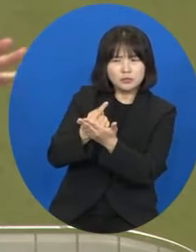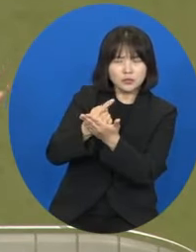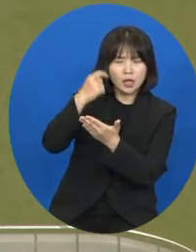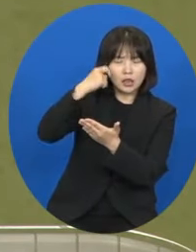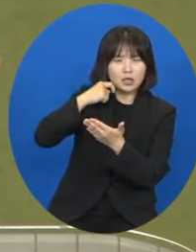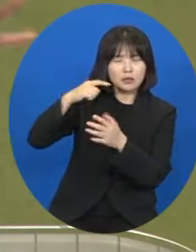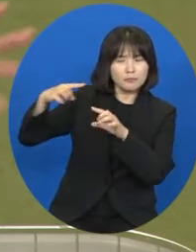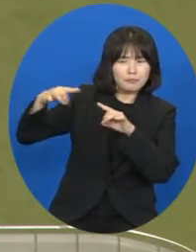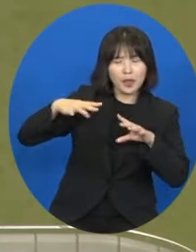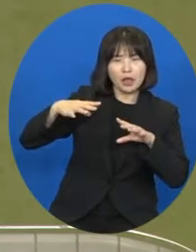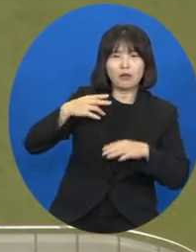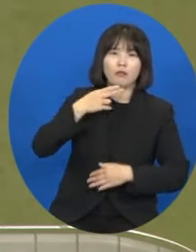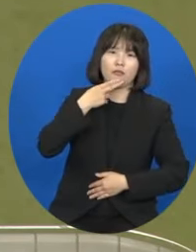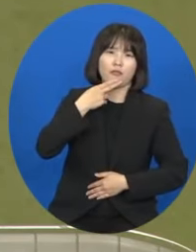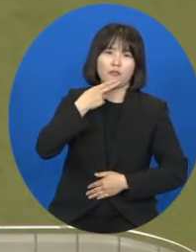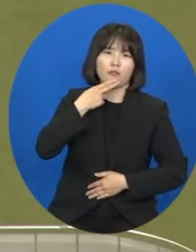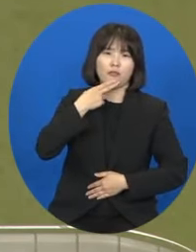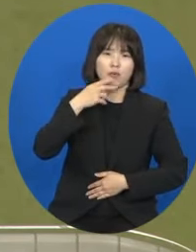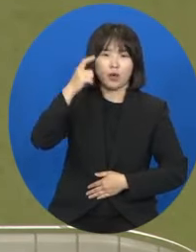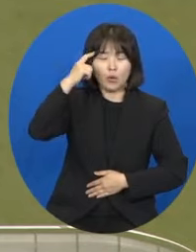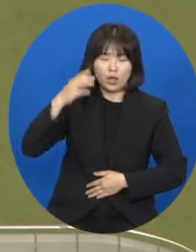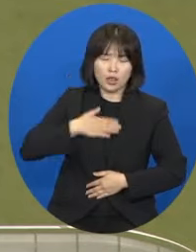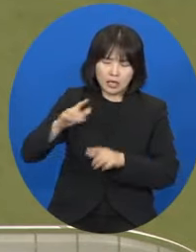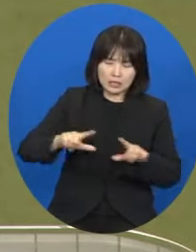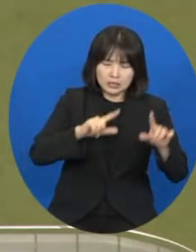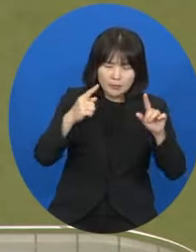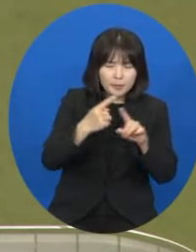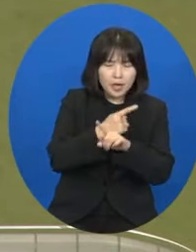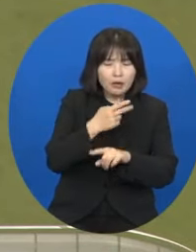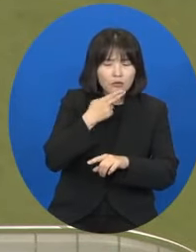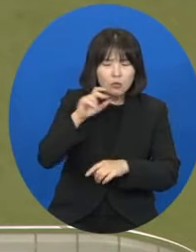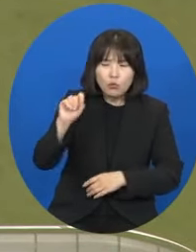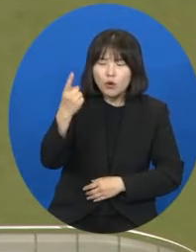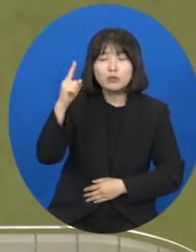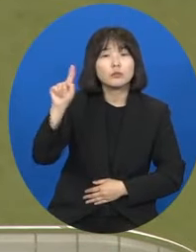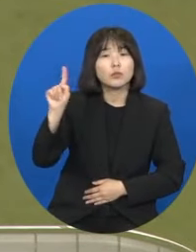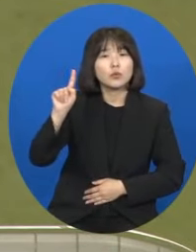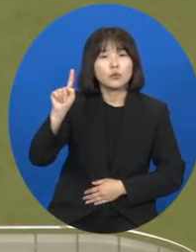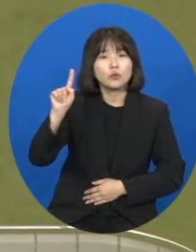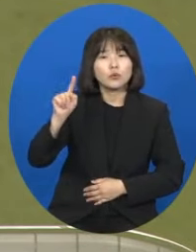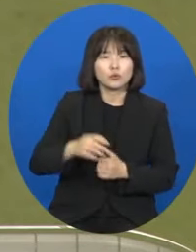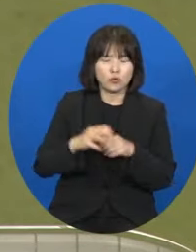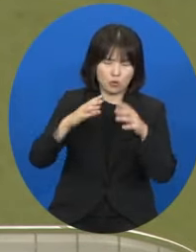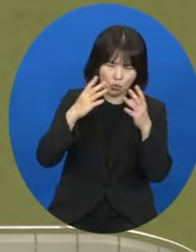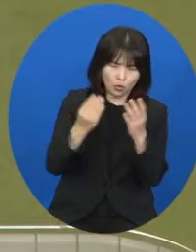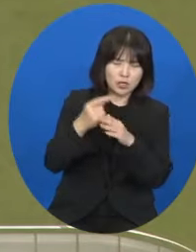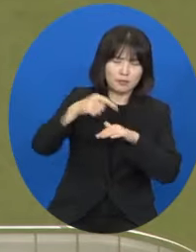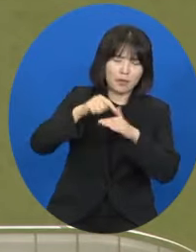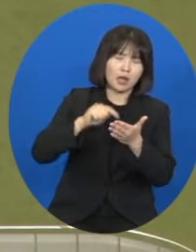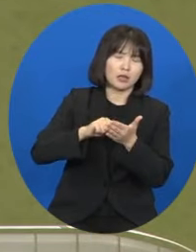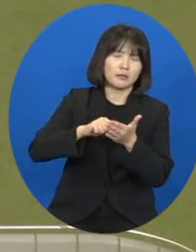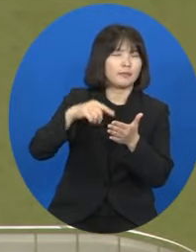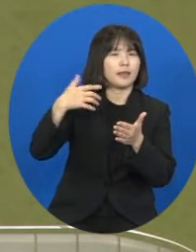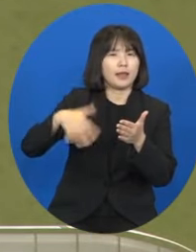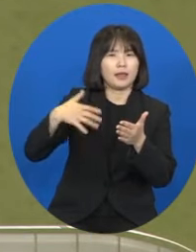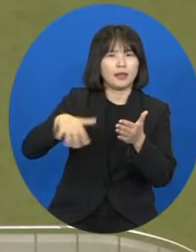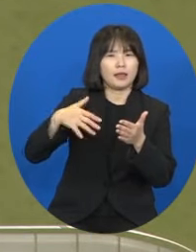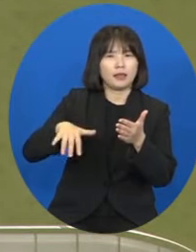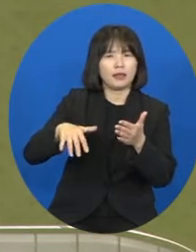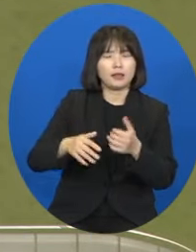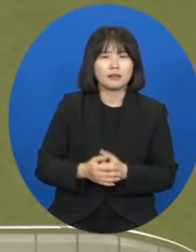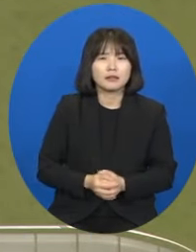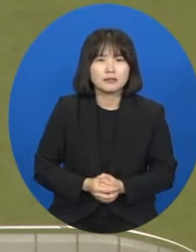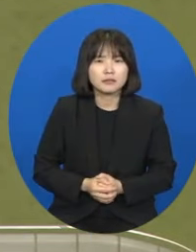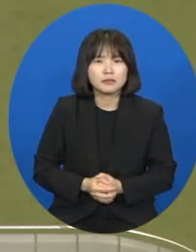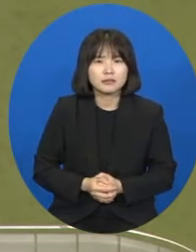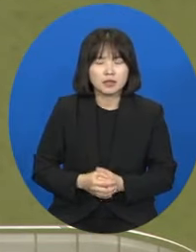하나님 역사하시지만 왜 내 삶은 바뀌지 않는가 했을 때 원인을 뭐라고 얘기했냐면 온전한 마음이 아니다라고 얘기를 했어요.